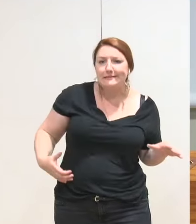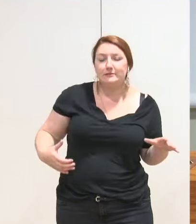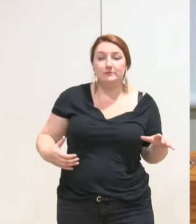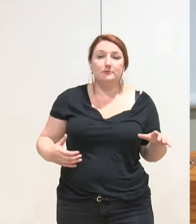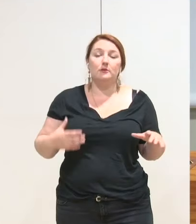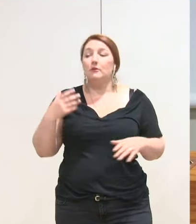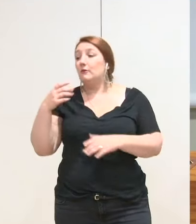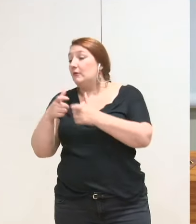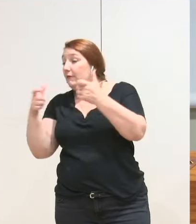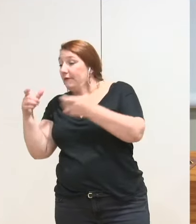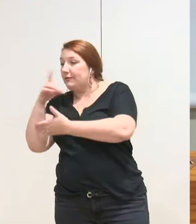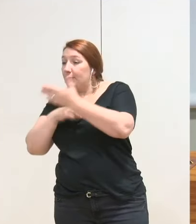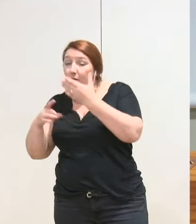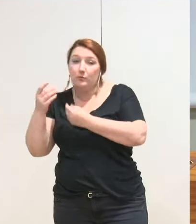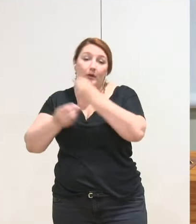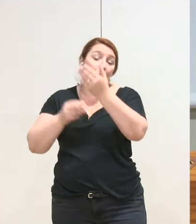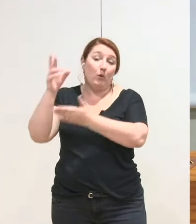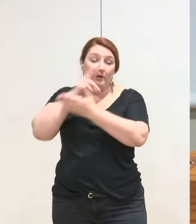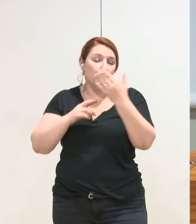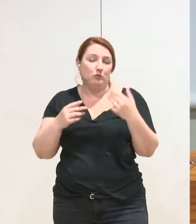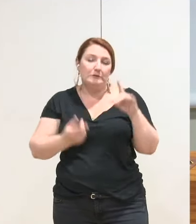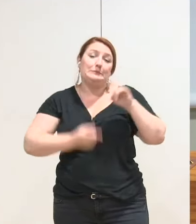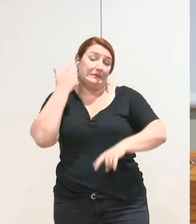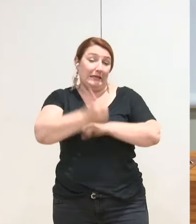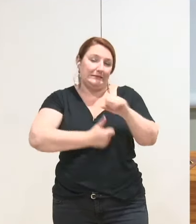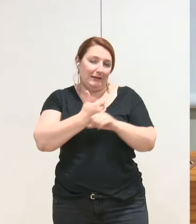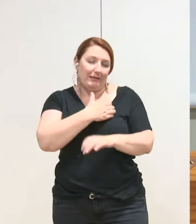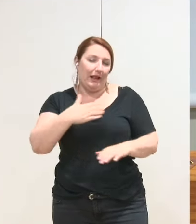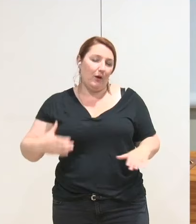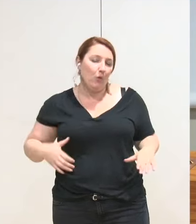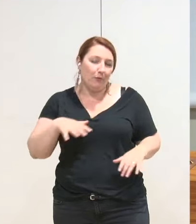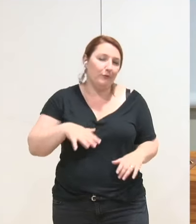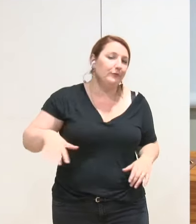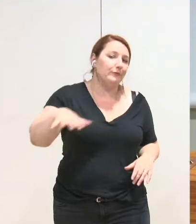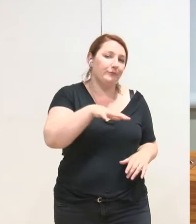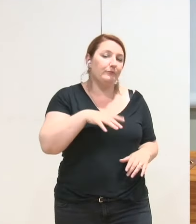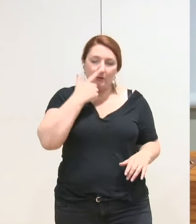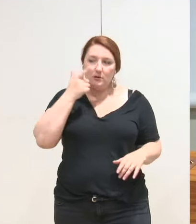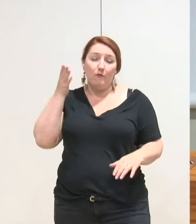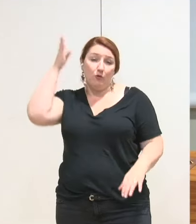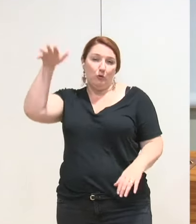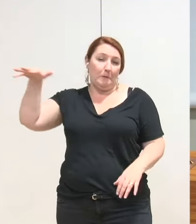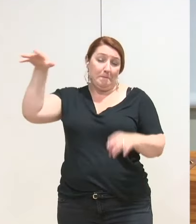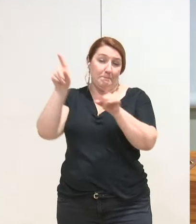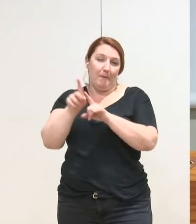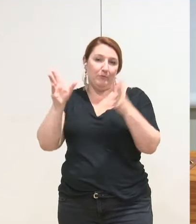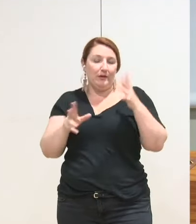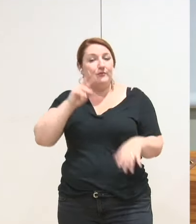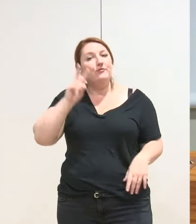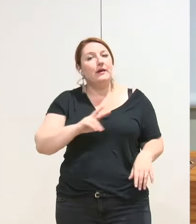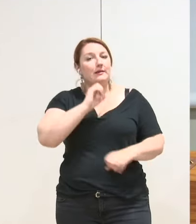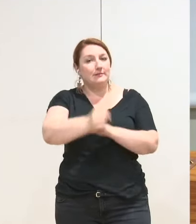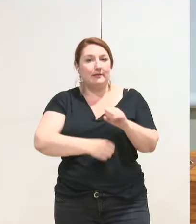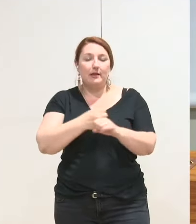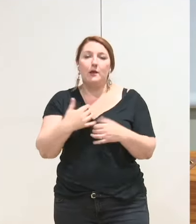cette anné les autres suivront sans doute si ça continue comme ça sont particulièrement touchés oui c'est vrai